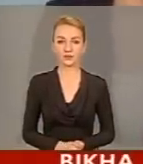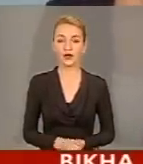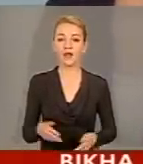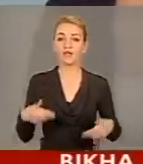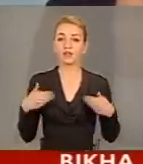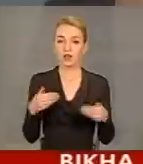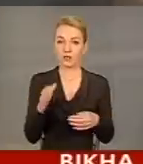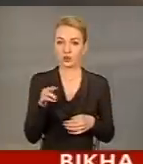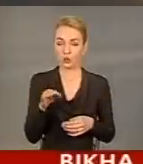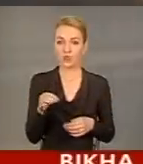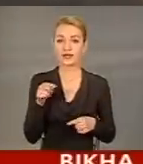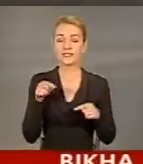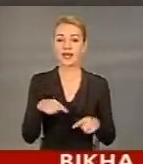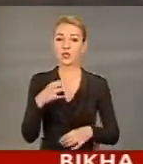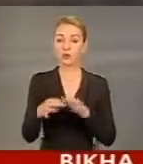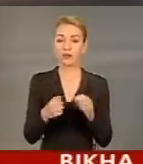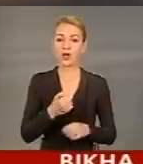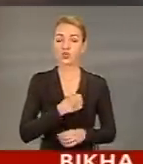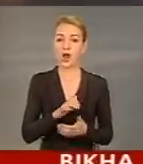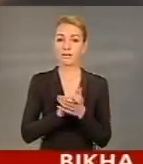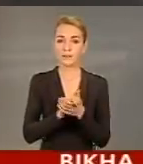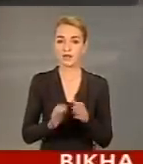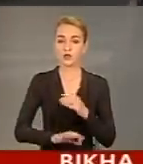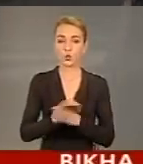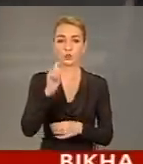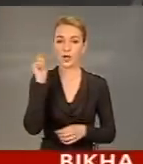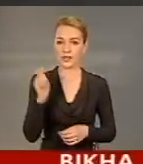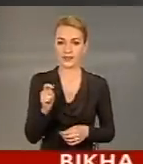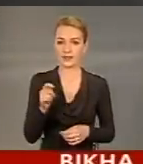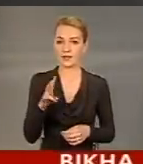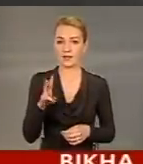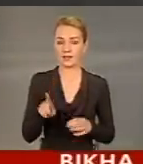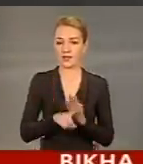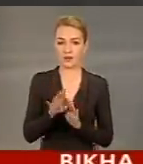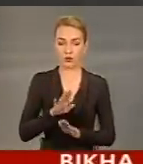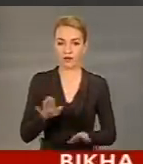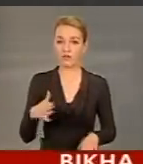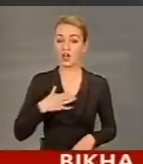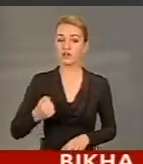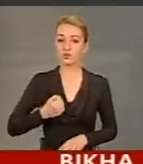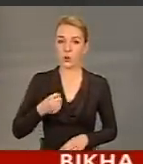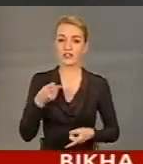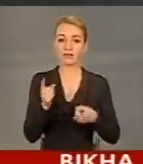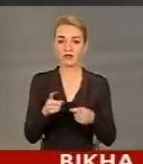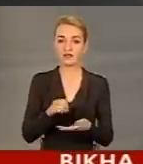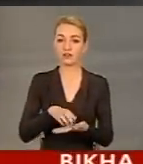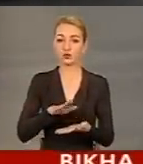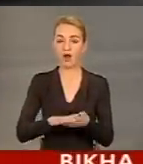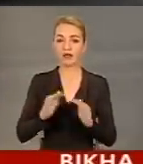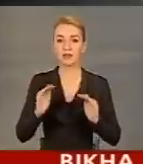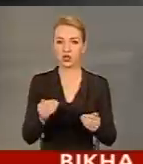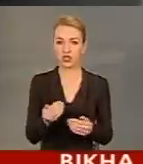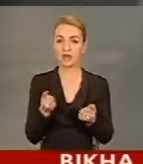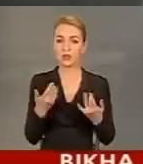Вітаю, Віто. І цієї доби, на жаль, мир на сході України не запанував, хоча наші військові все ж справді зафіксували